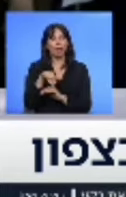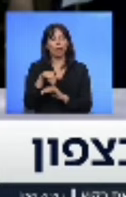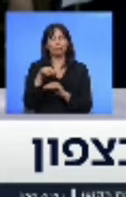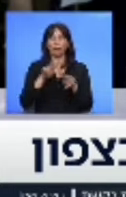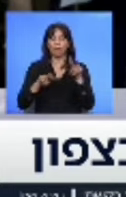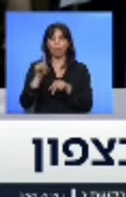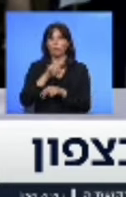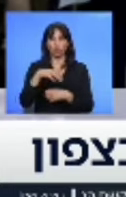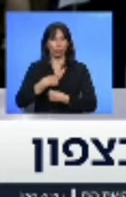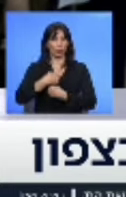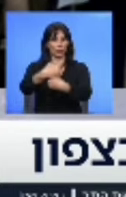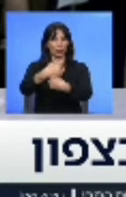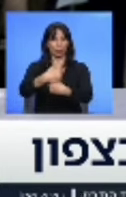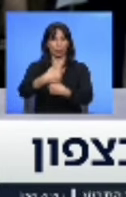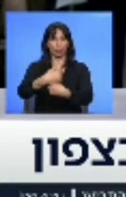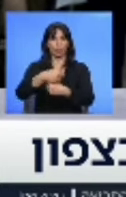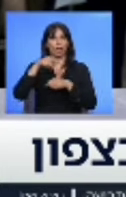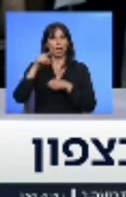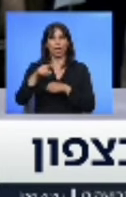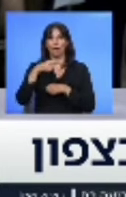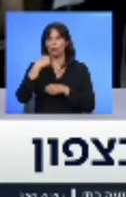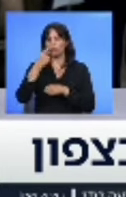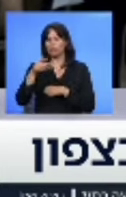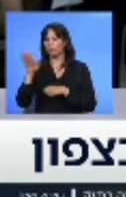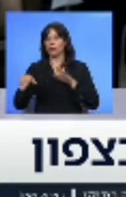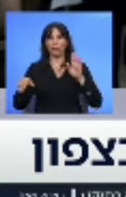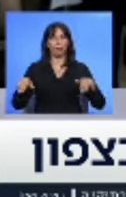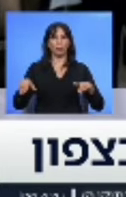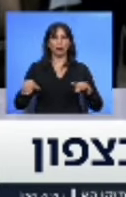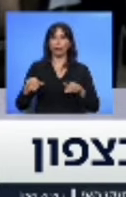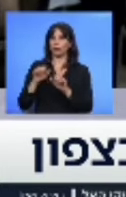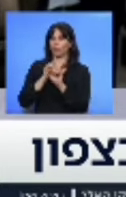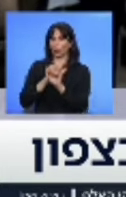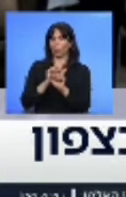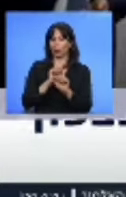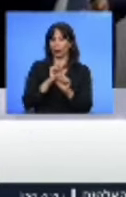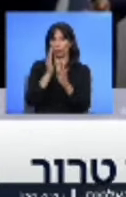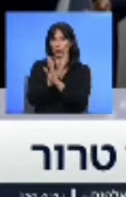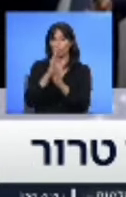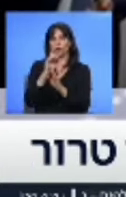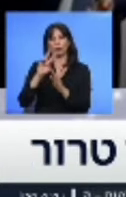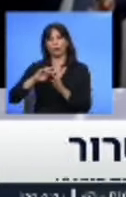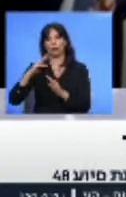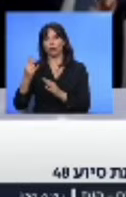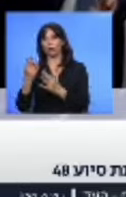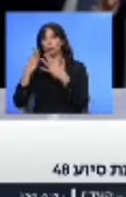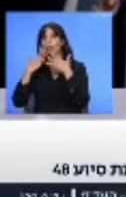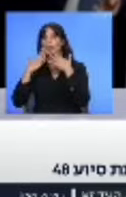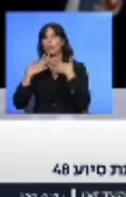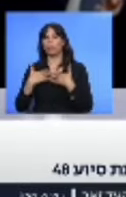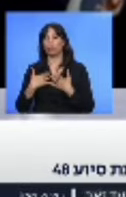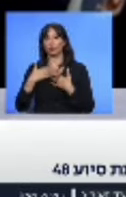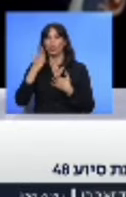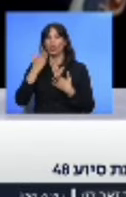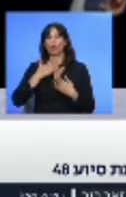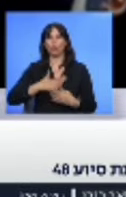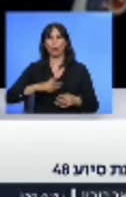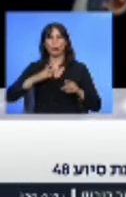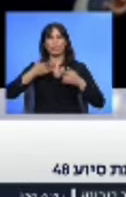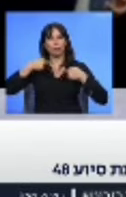שמייצגת. הם מנגנים על שני החתונות. מצד אחד תומכים בטרור, ומצד שני מספרים לנו שהם רוצים דו-קיום וכל זה. לא הולך ביחד הדברים